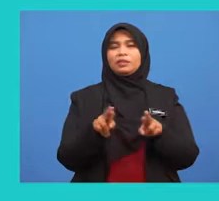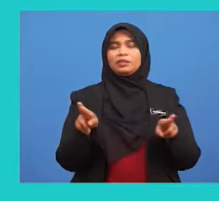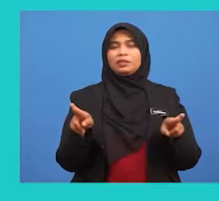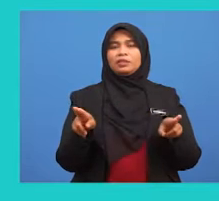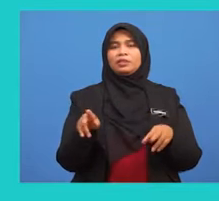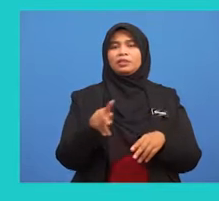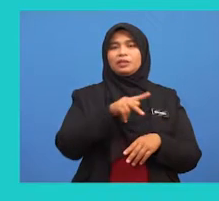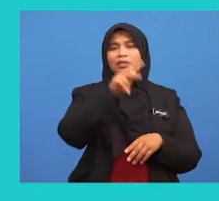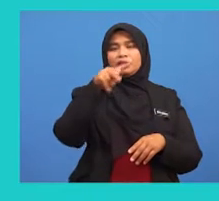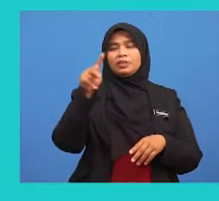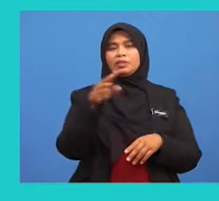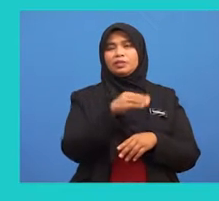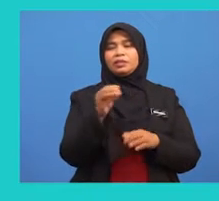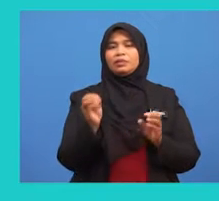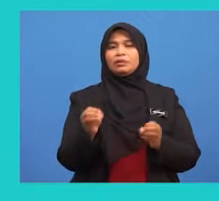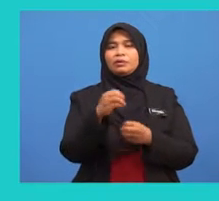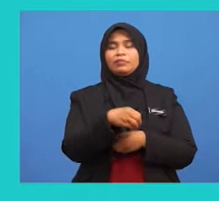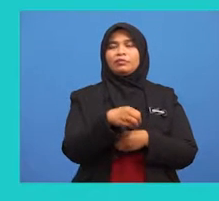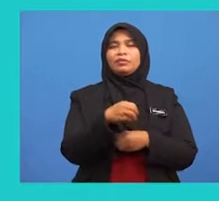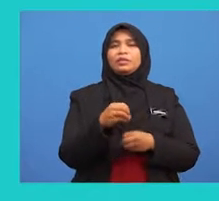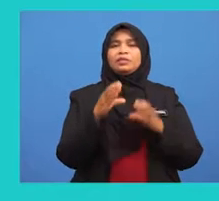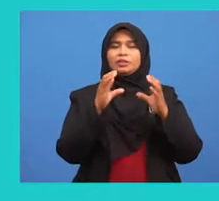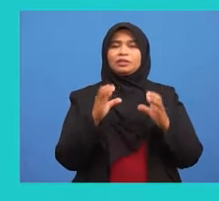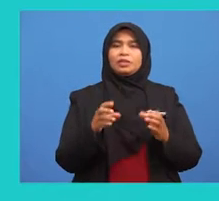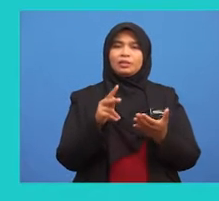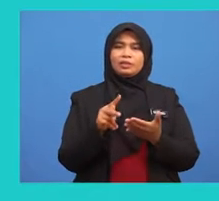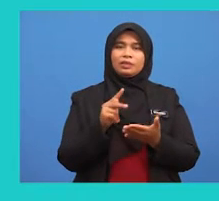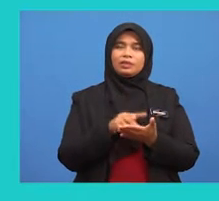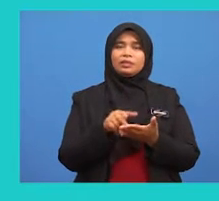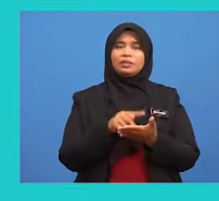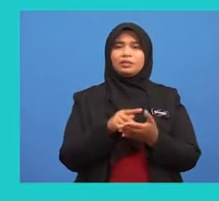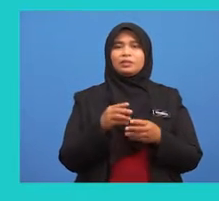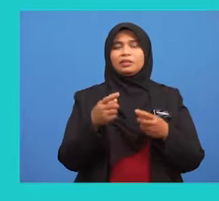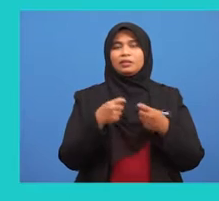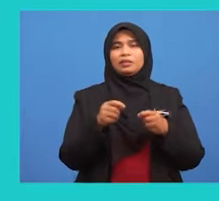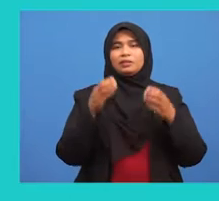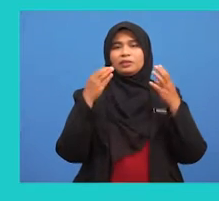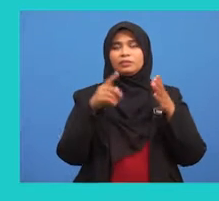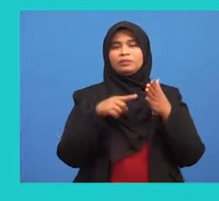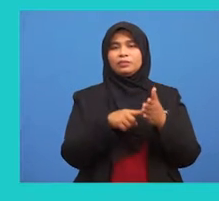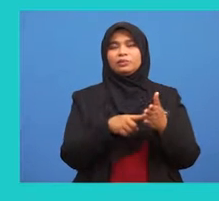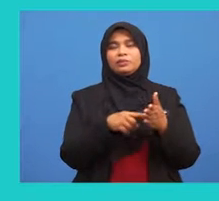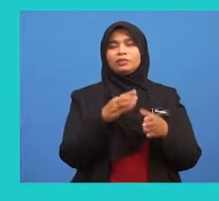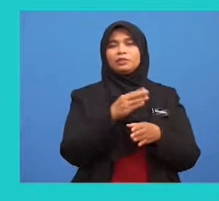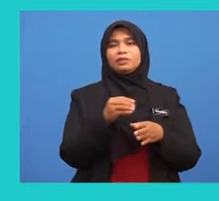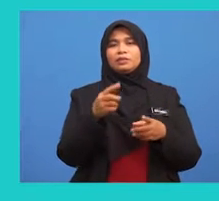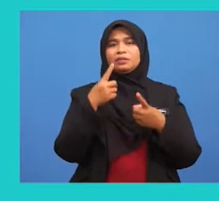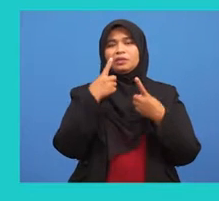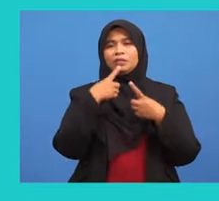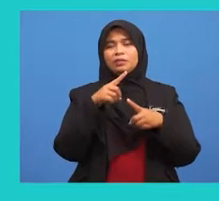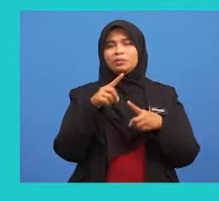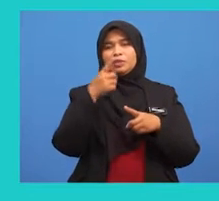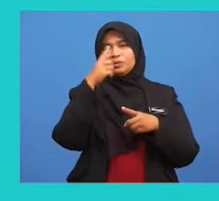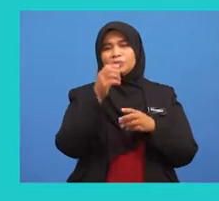kilang dan pejabat. Cara pengiraan telah cikgu tunjukkan dan jawapan bagi sewa